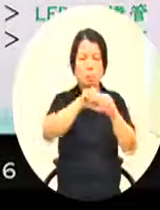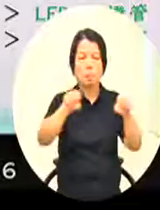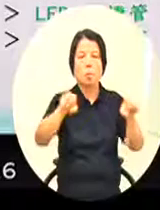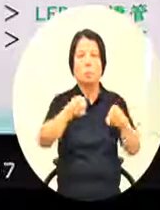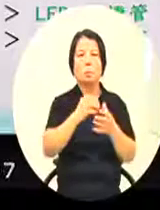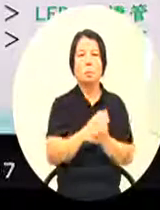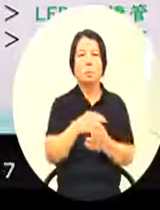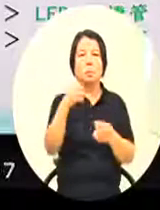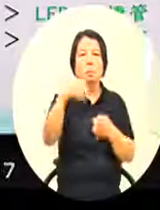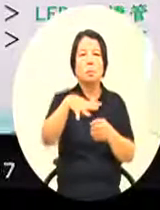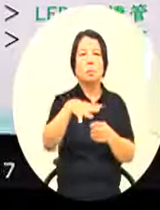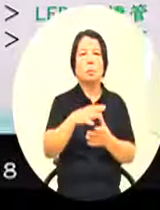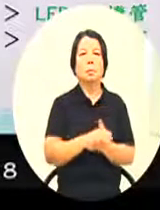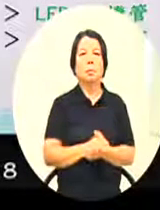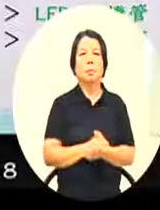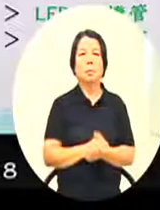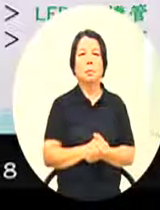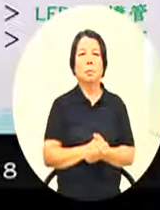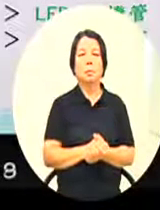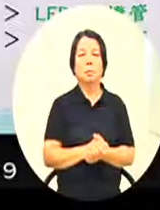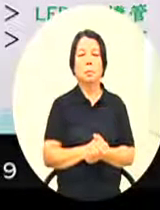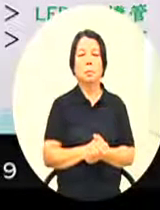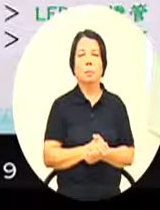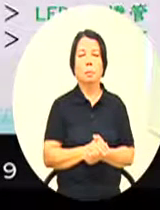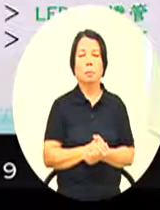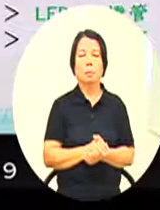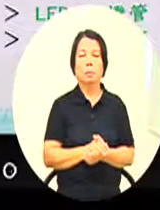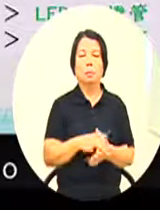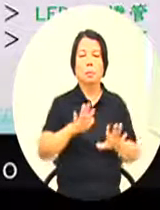我们用传统的这个 T8 灯管，也就